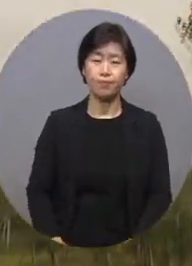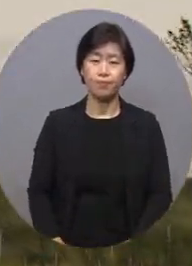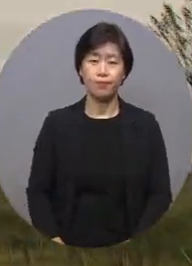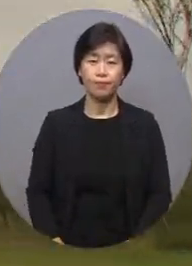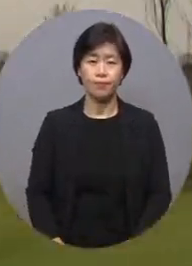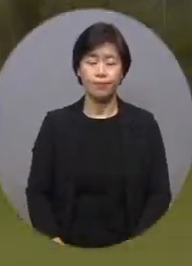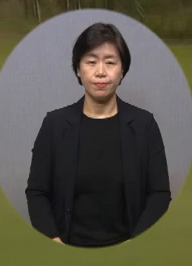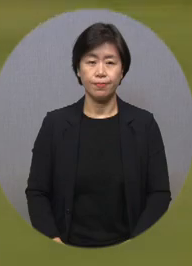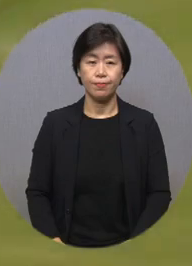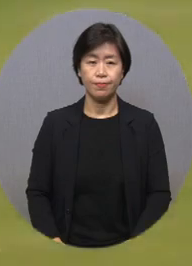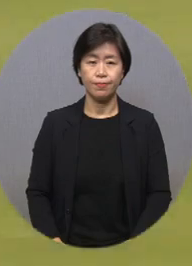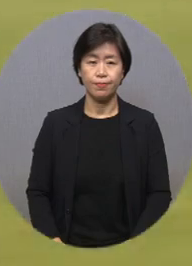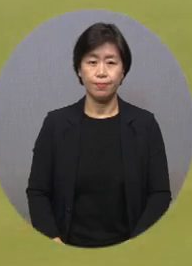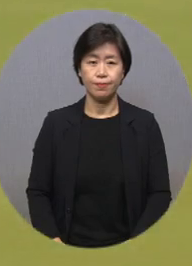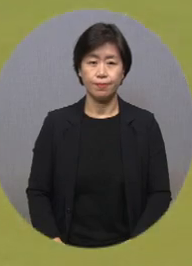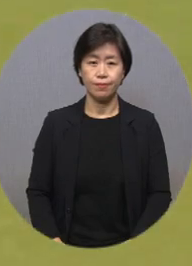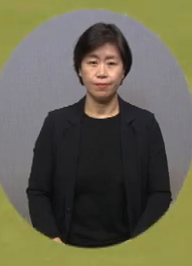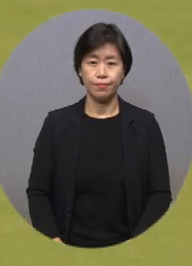나이스! 아이고,